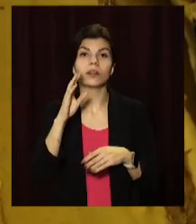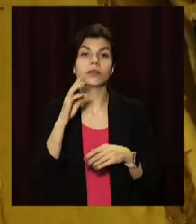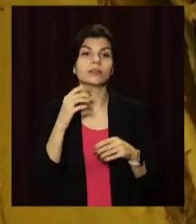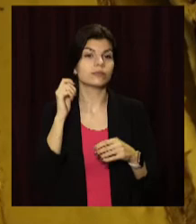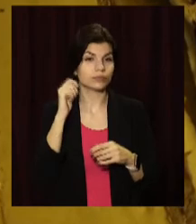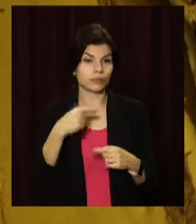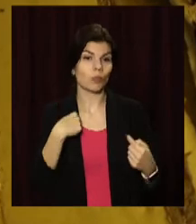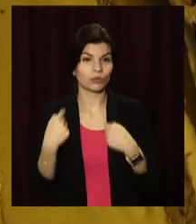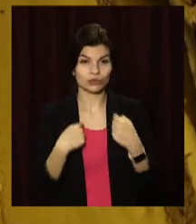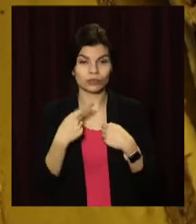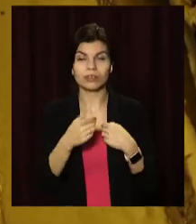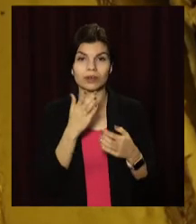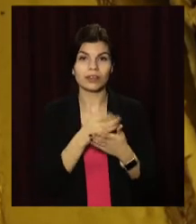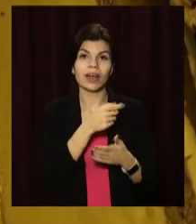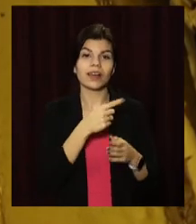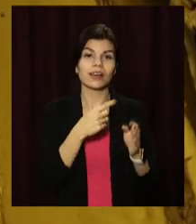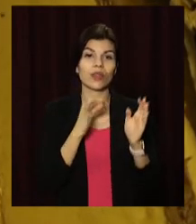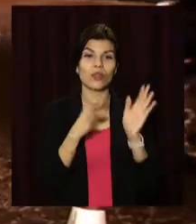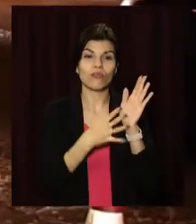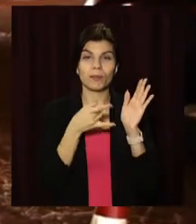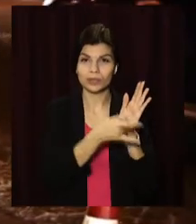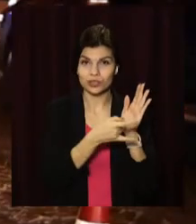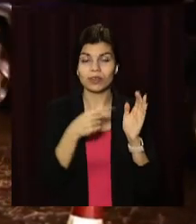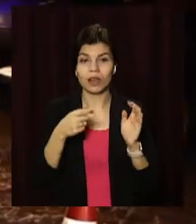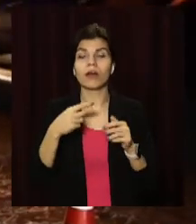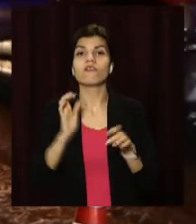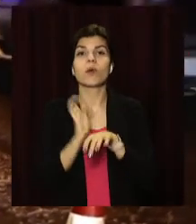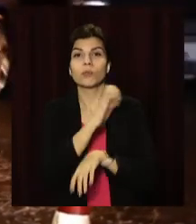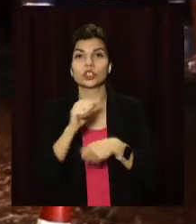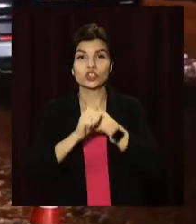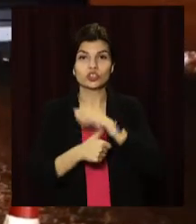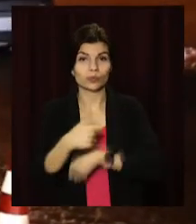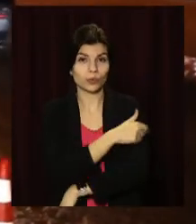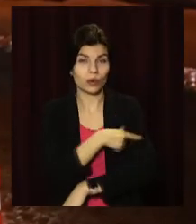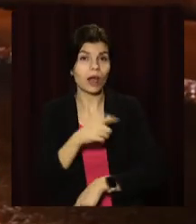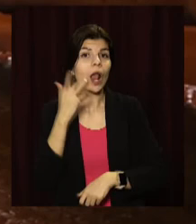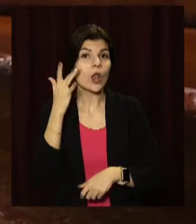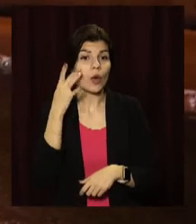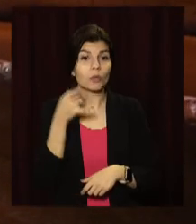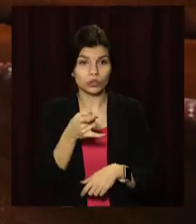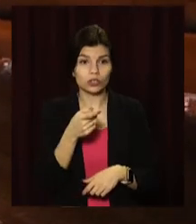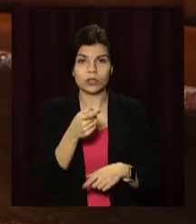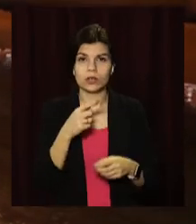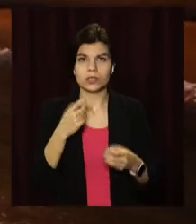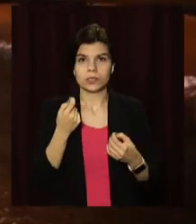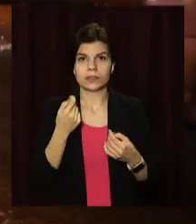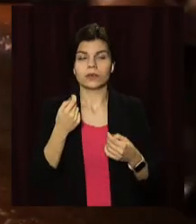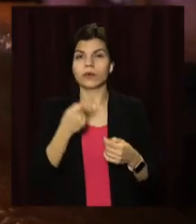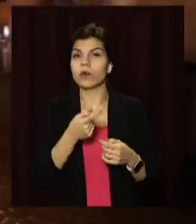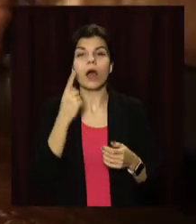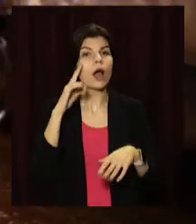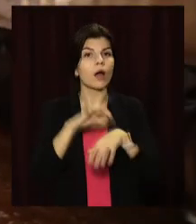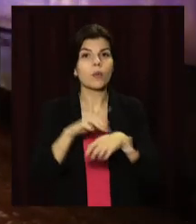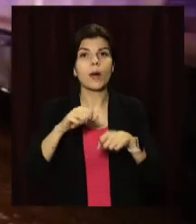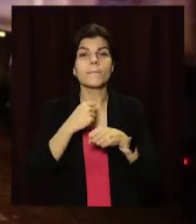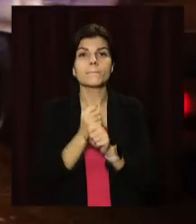та 38-річний пасажир дев'ятки. Постраждалих доправили до 16-ї лікарні. Пасажиру легковика дісталося більше.